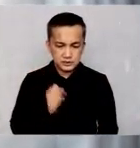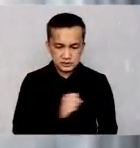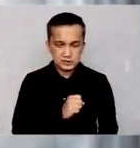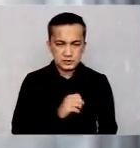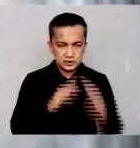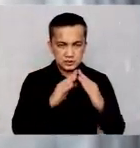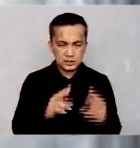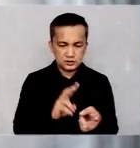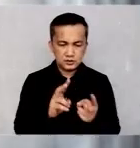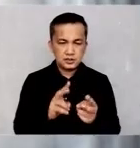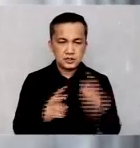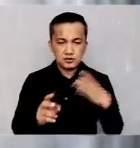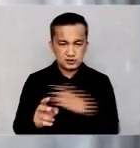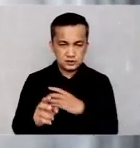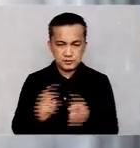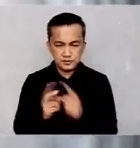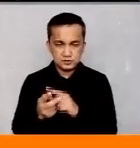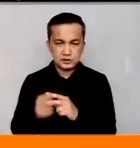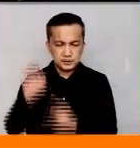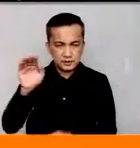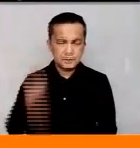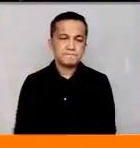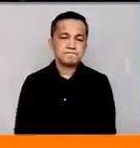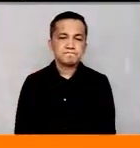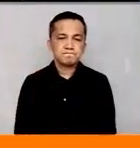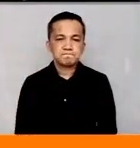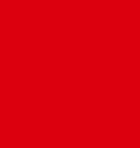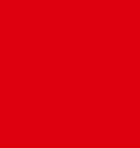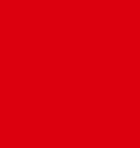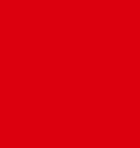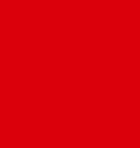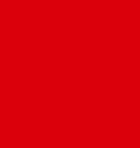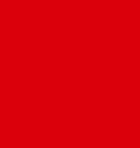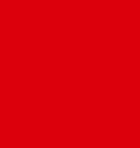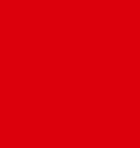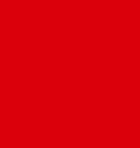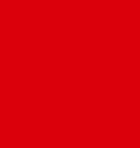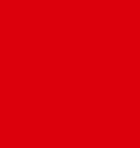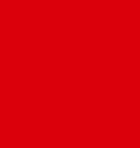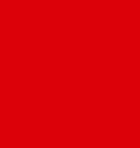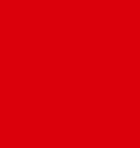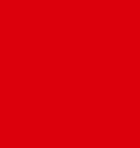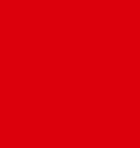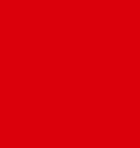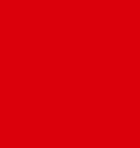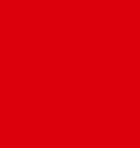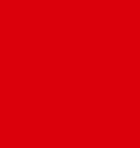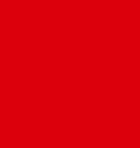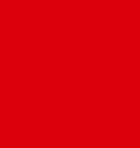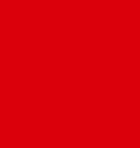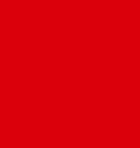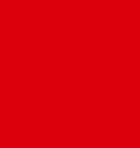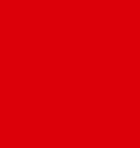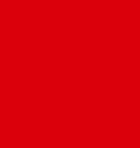version ng panukala. Julius, maraming salamat, Camille Samonte. Mga kapatid, Julius Babaw po. Iba na ang